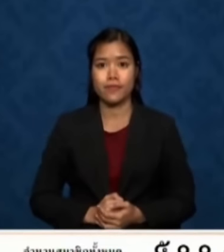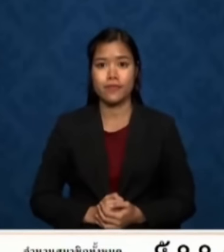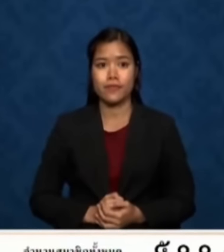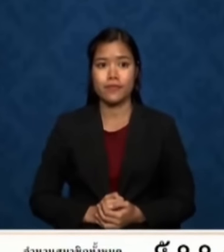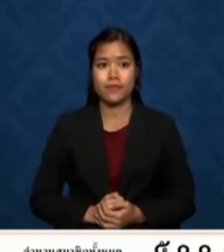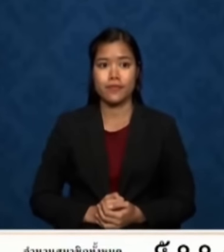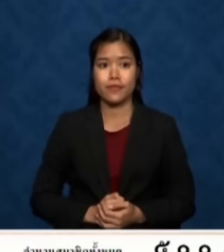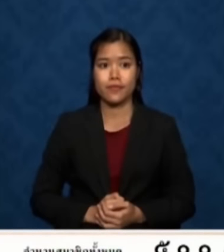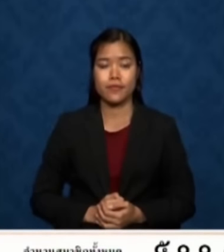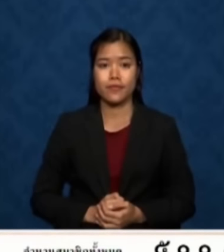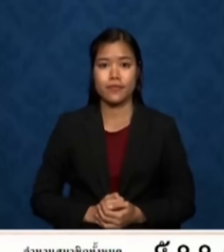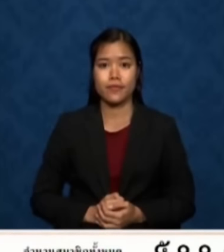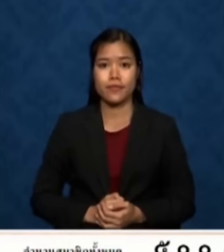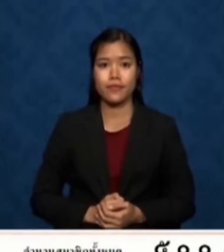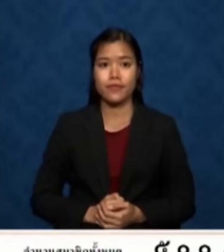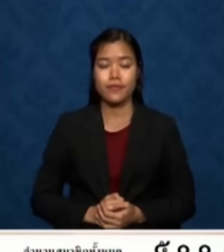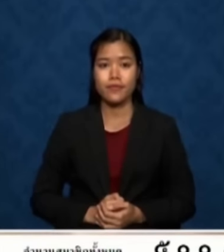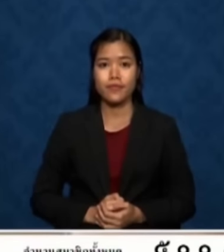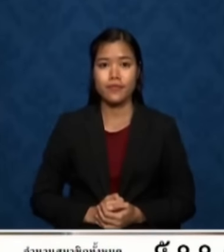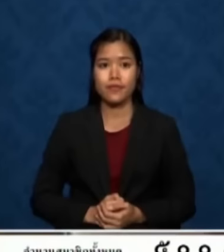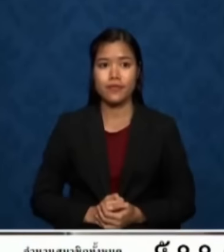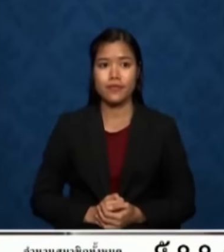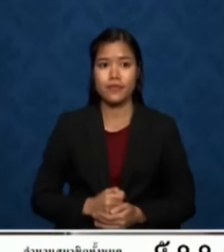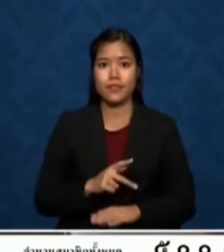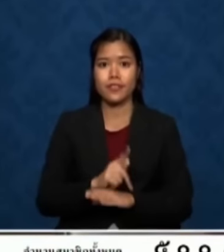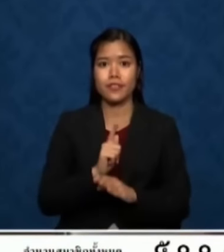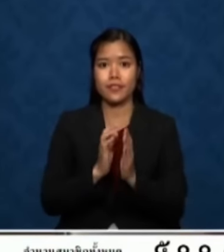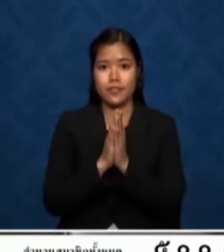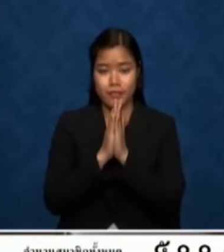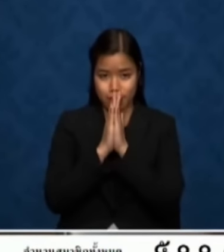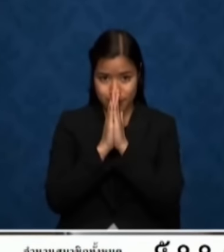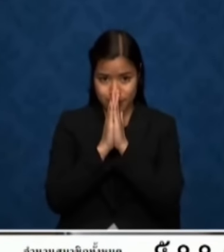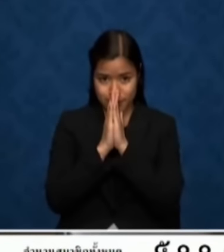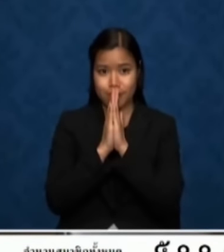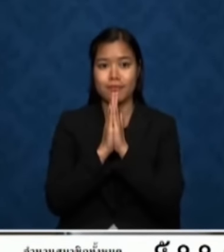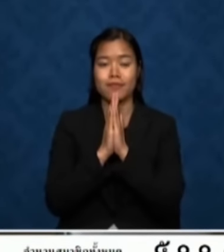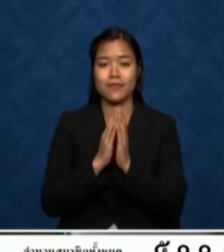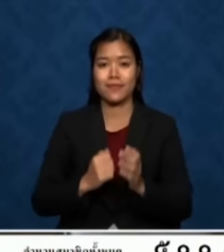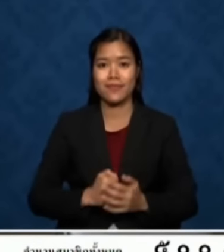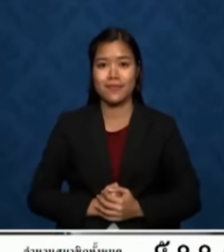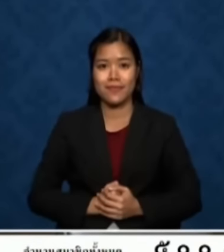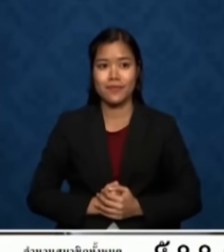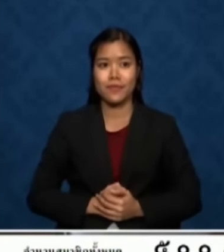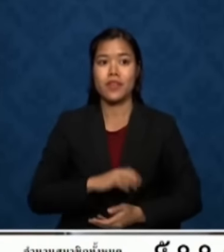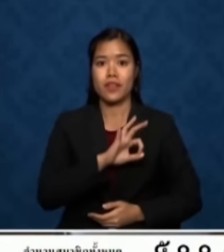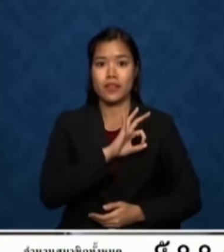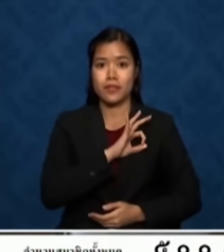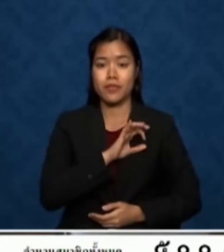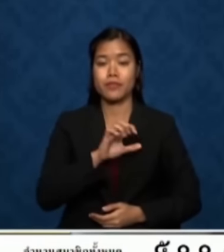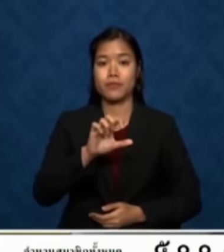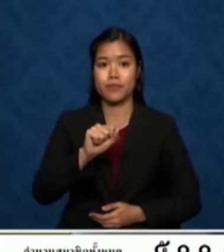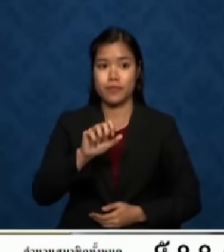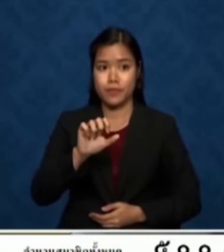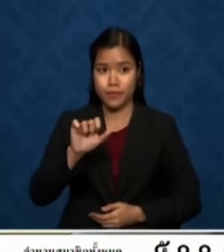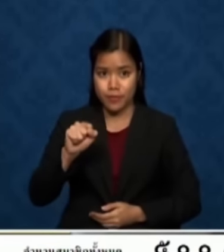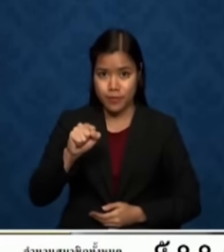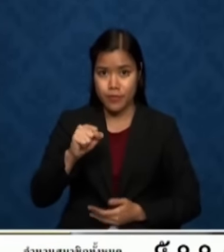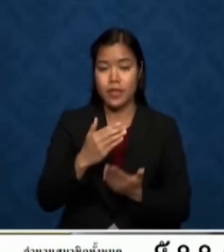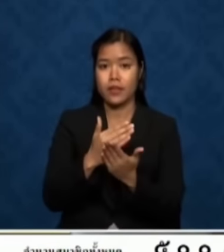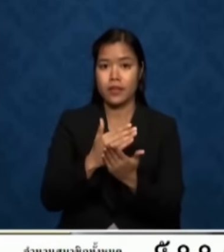กลับเรียนท่านประธานสภาที่เคารพดิฉันทันตแพทย์หญิงศรียดาปาลีมาพันธ์สมาชิกสภาผู้แทนราษฎรแบบบัญชีร